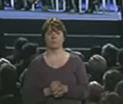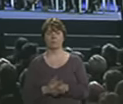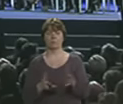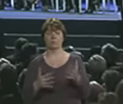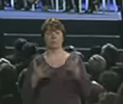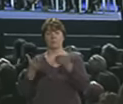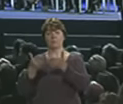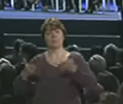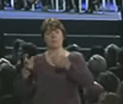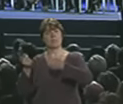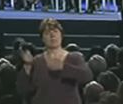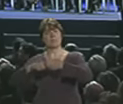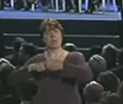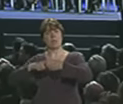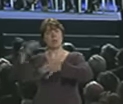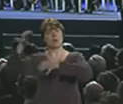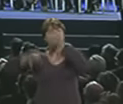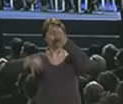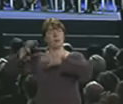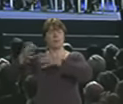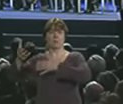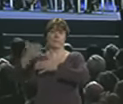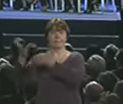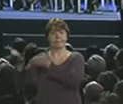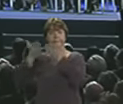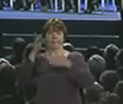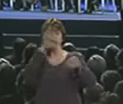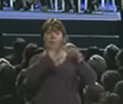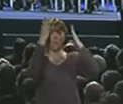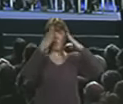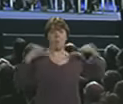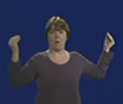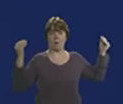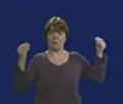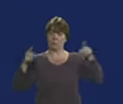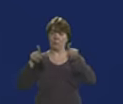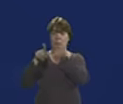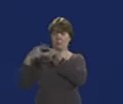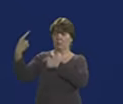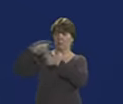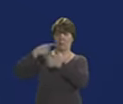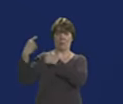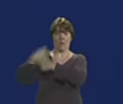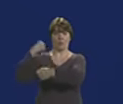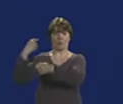J'ai vu que le syndicat de la magistrature appelait à voter pour François Hollande et me conspuait d'injures.